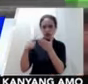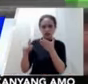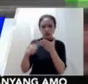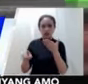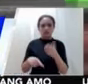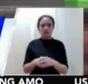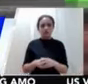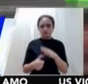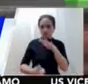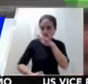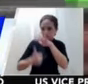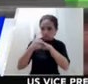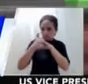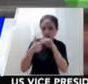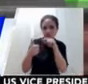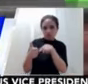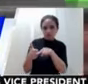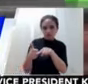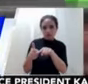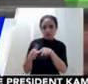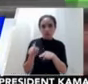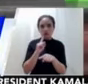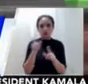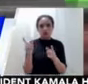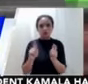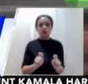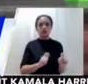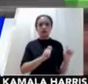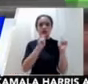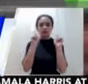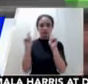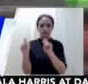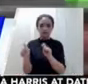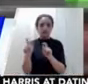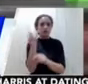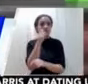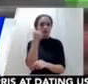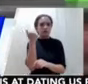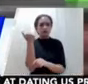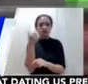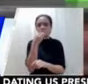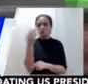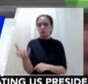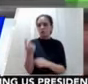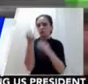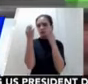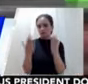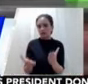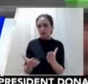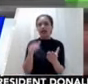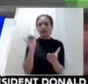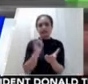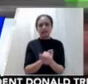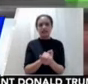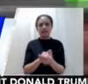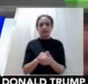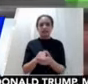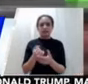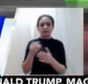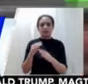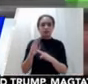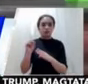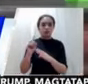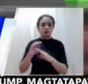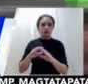na ililipat na po sa ibang pagmamay-ari. So doon po natin na-intercept yung isang